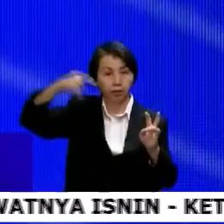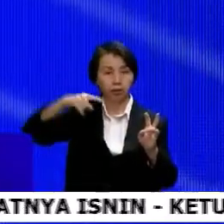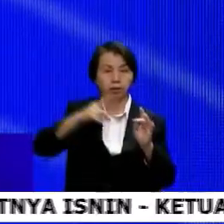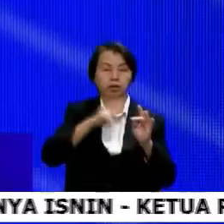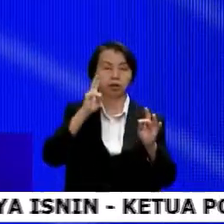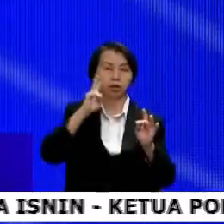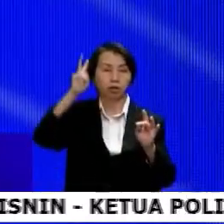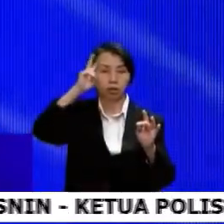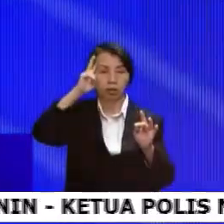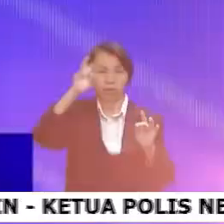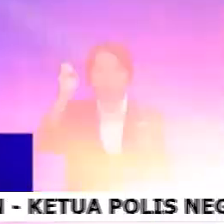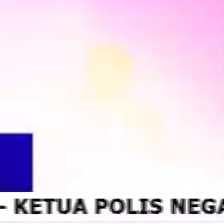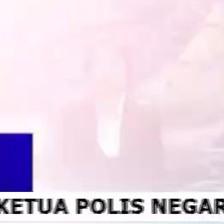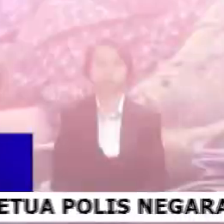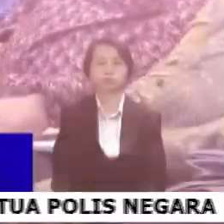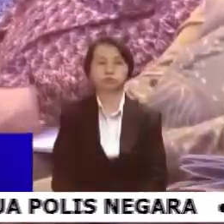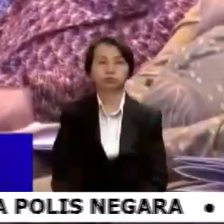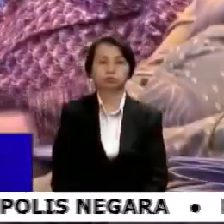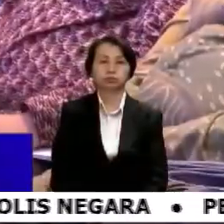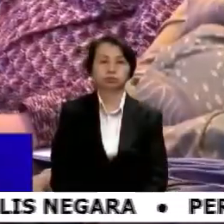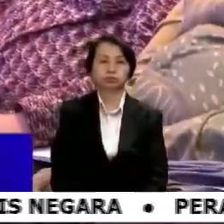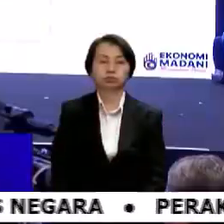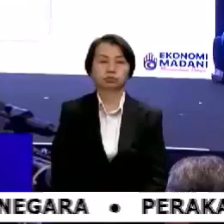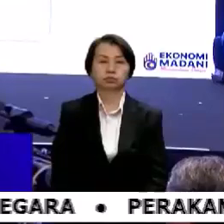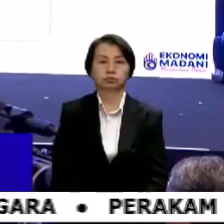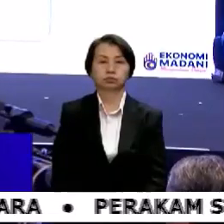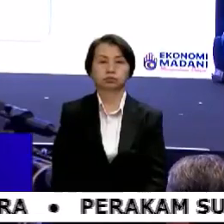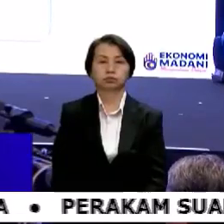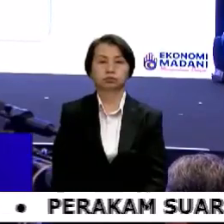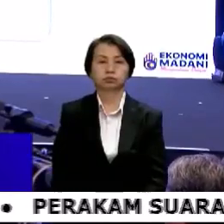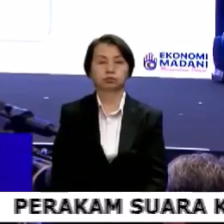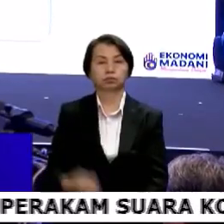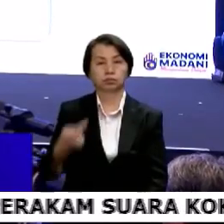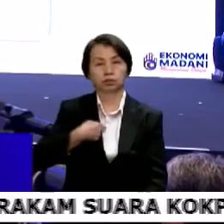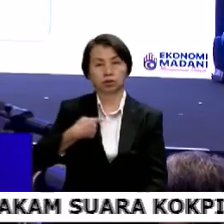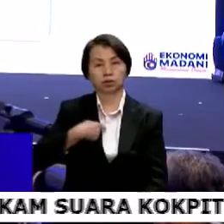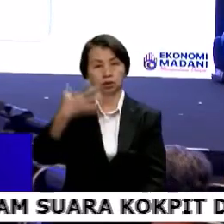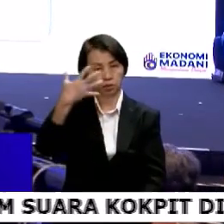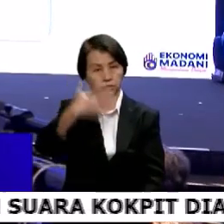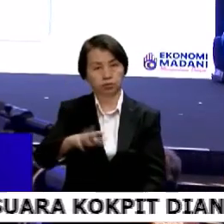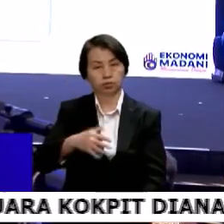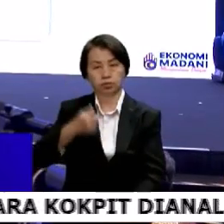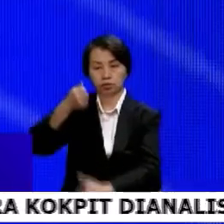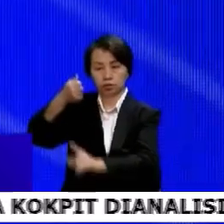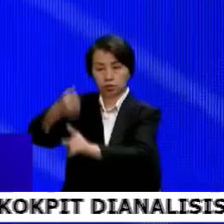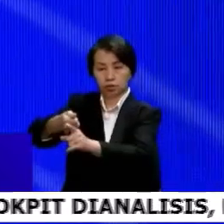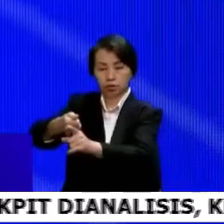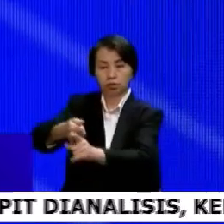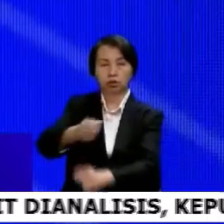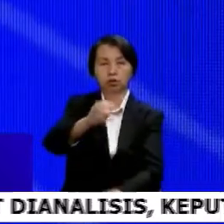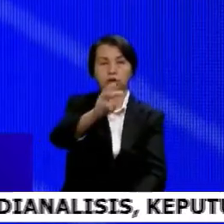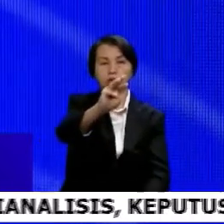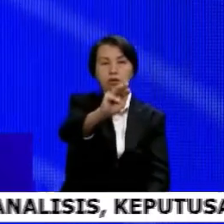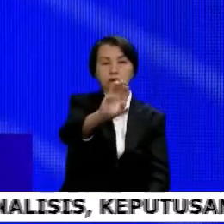veteran yang tidak berpencen. Saya telah mengarahkan supaya Kementerian Kewangan